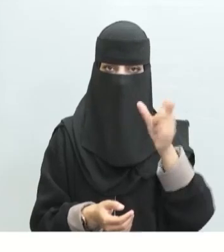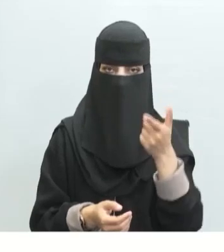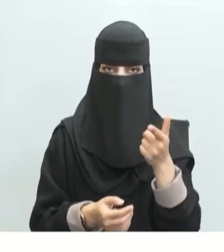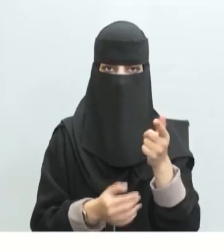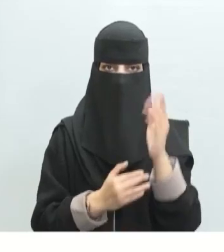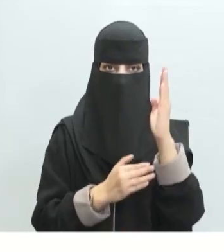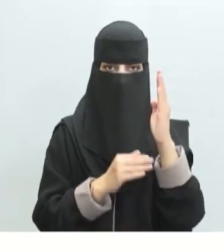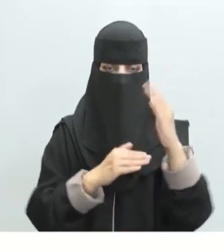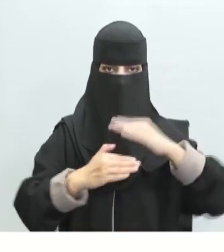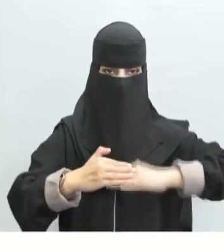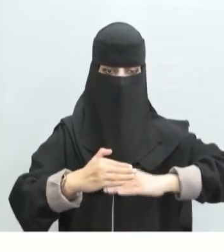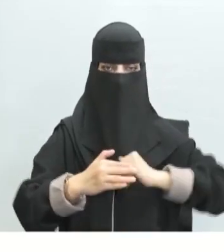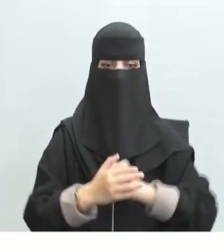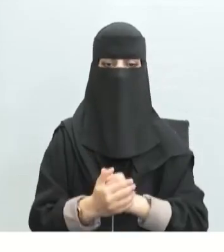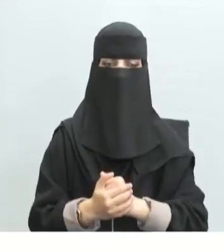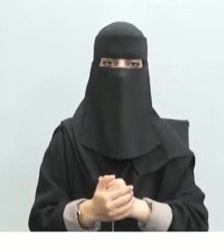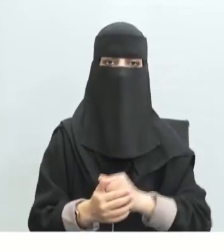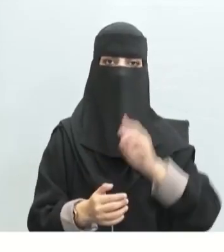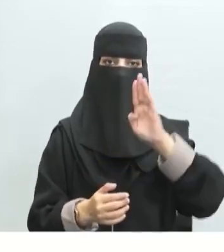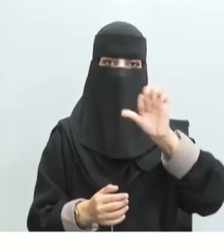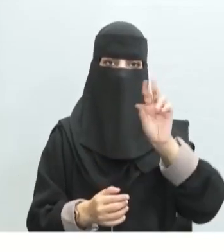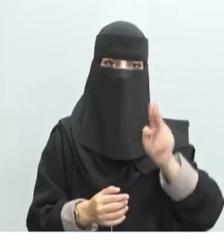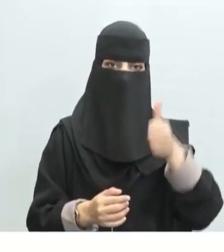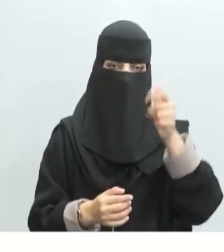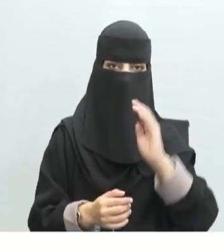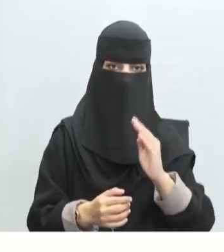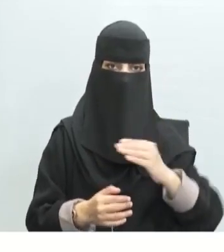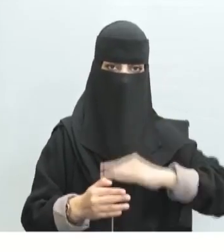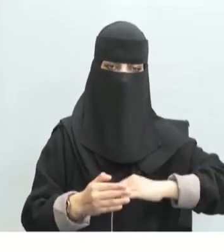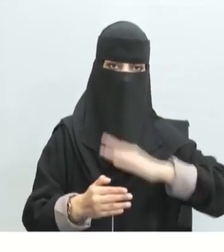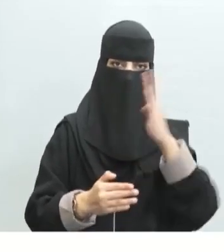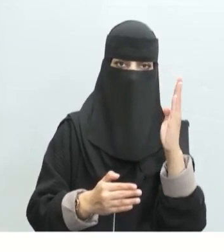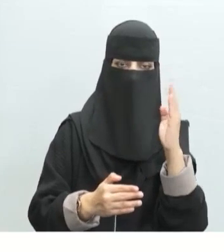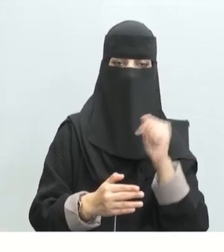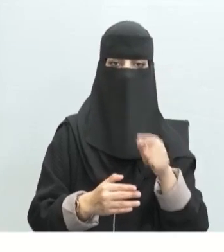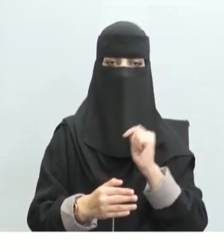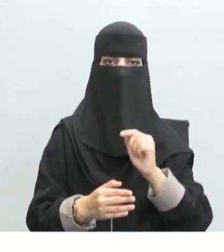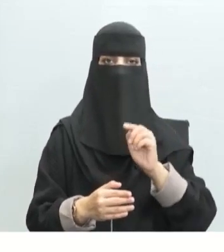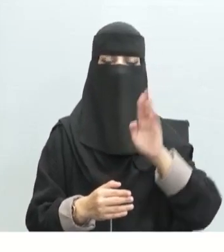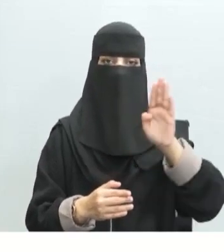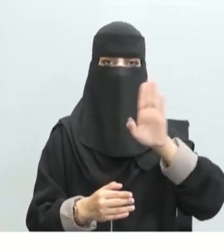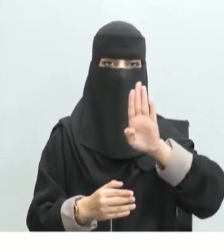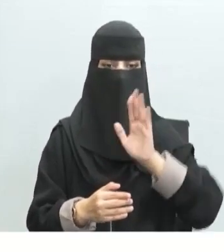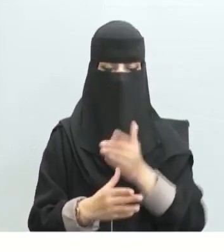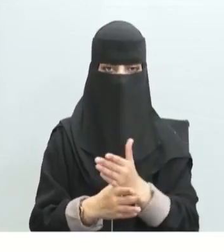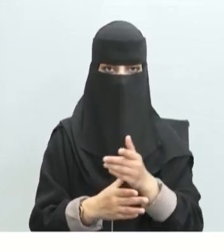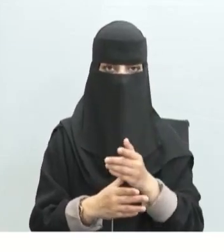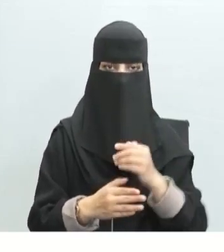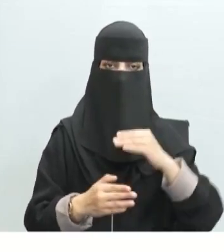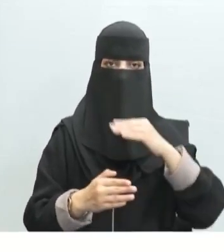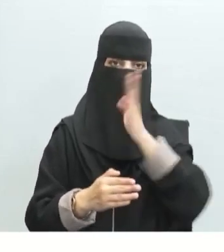المقابل على المجاور الكوتان المجاور على المقابل والسيك الوتر على المجاور